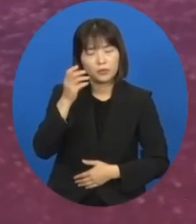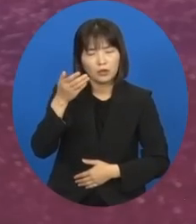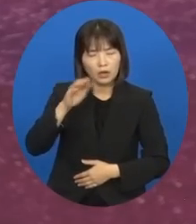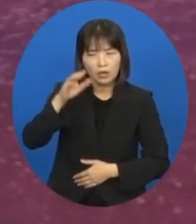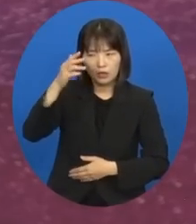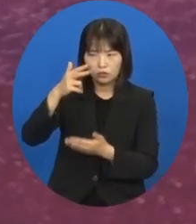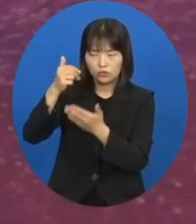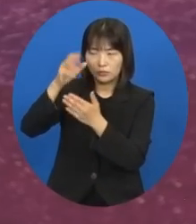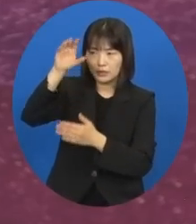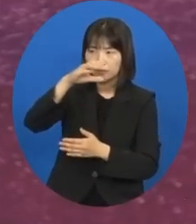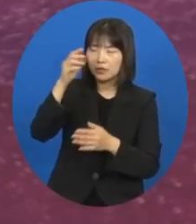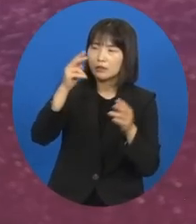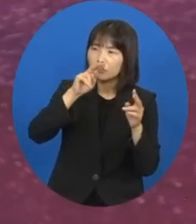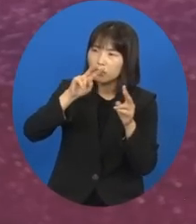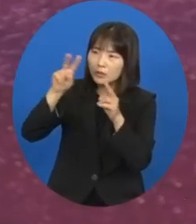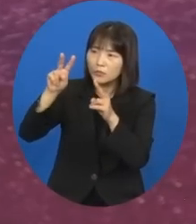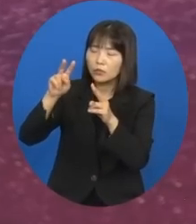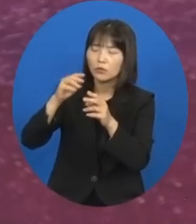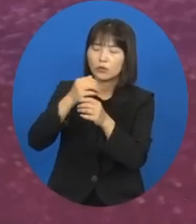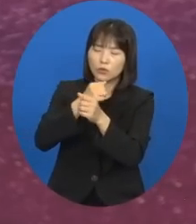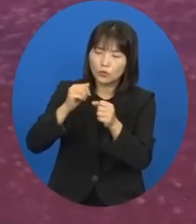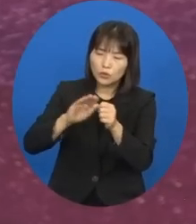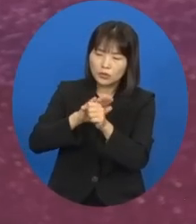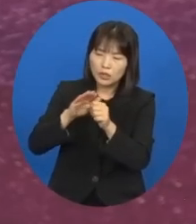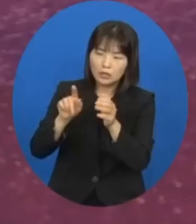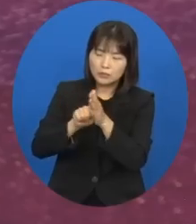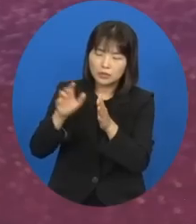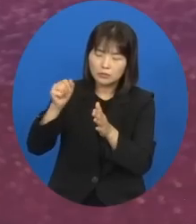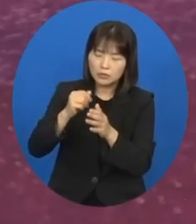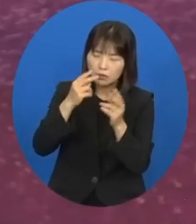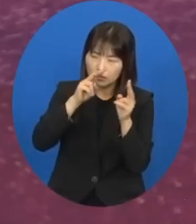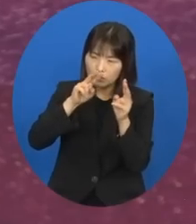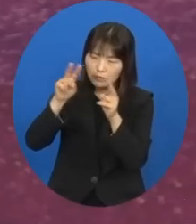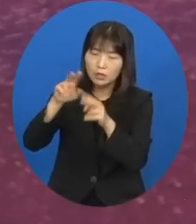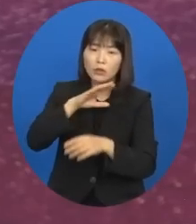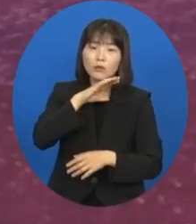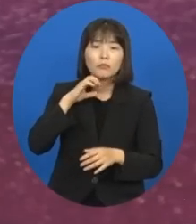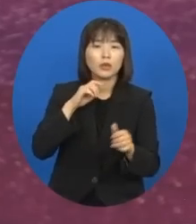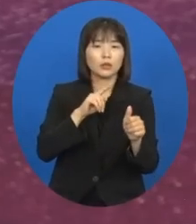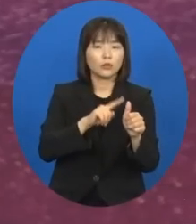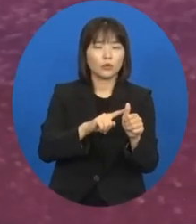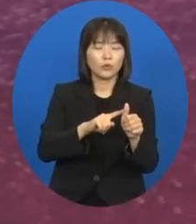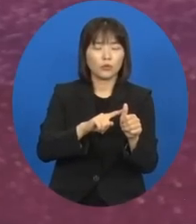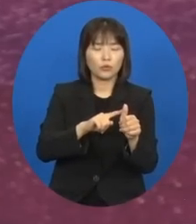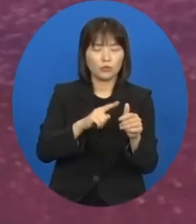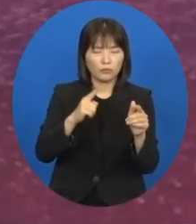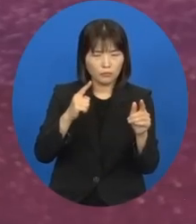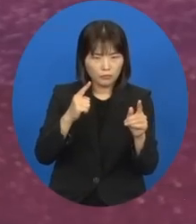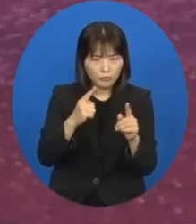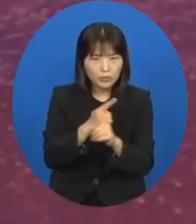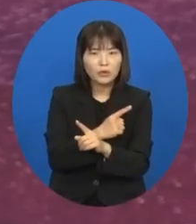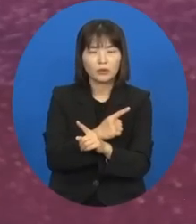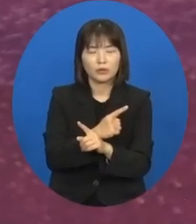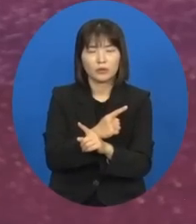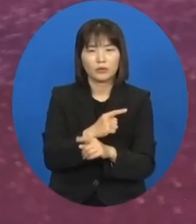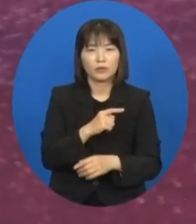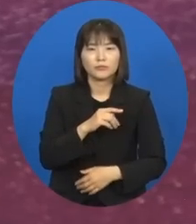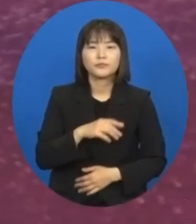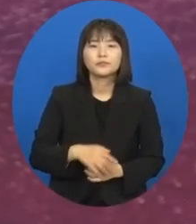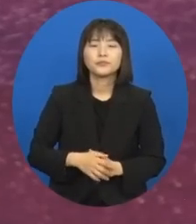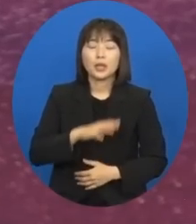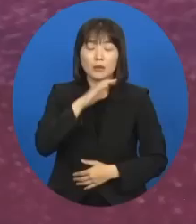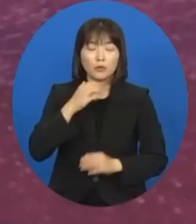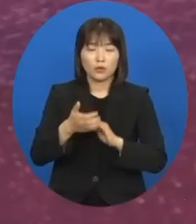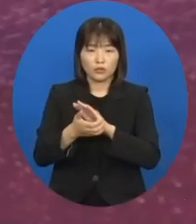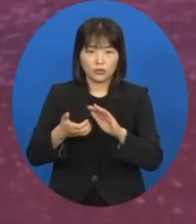바라보며 용서와 사랑을 믿음으로 바라본 베드로가 이렇게 달라집니다 베드로전서 1장